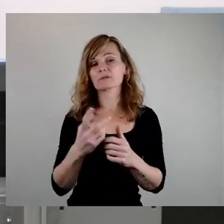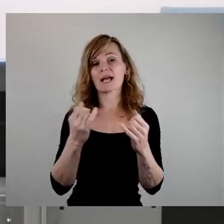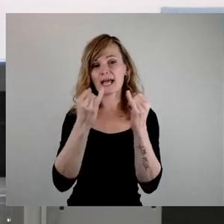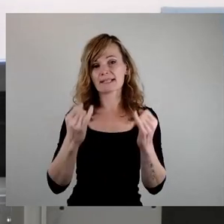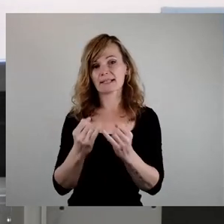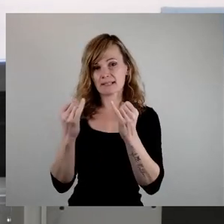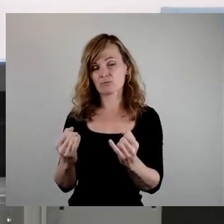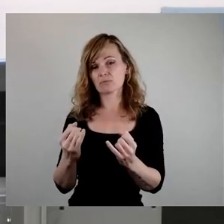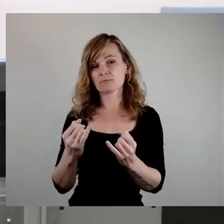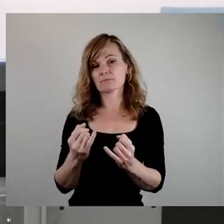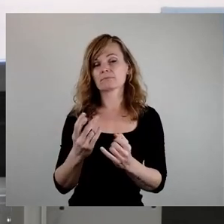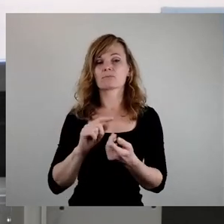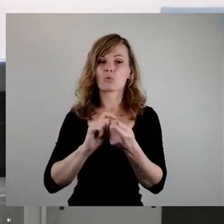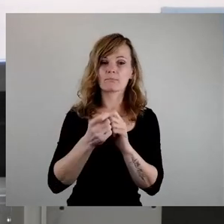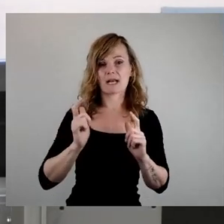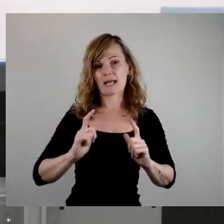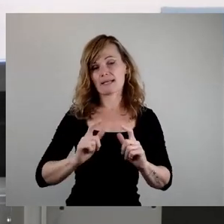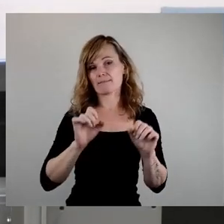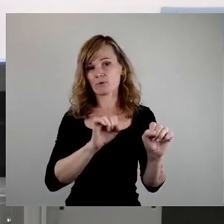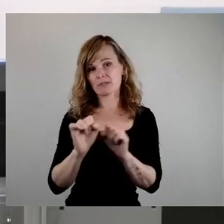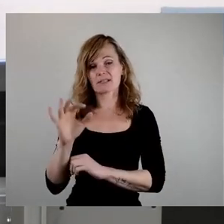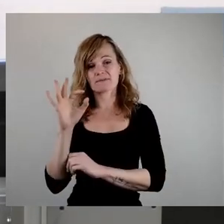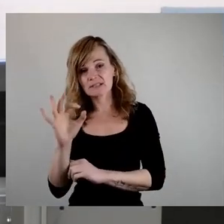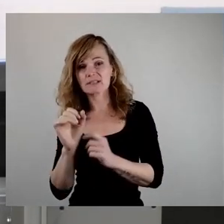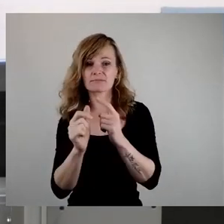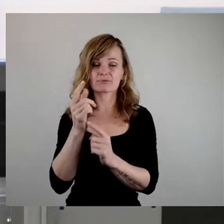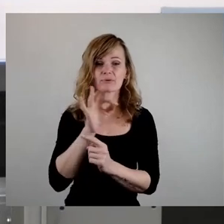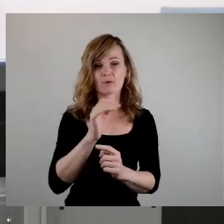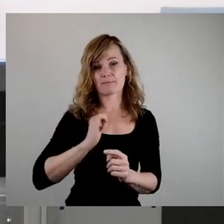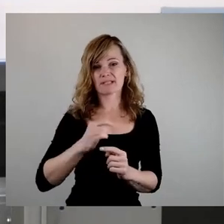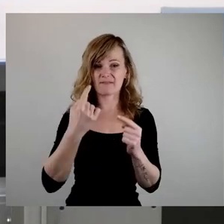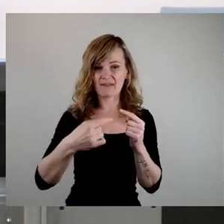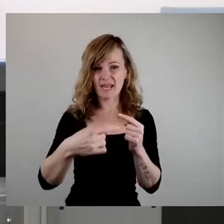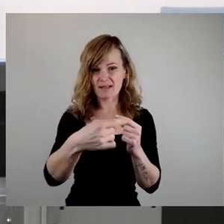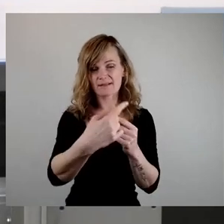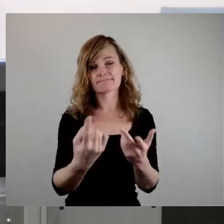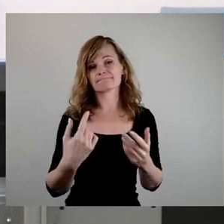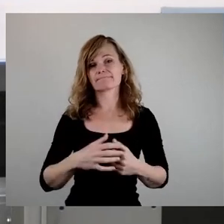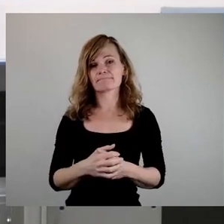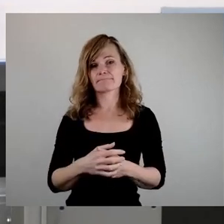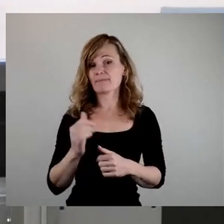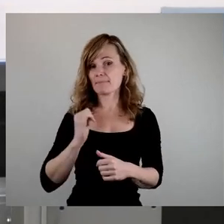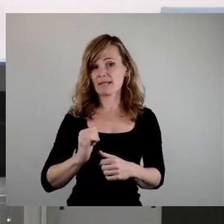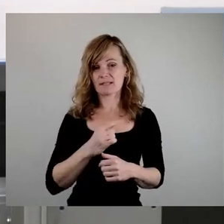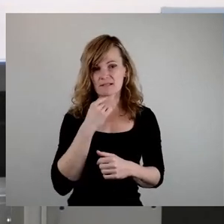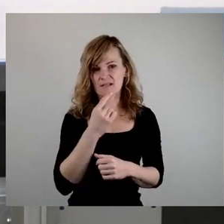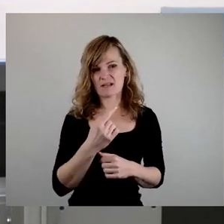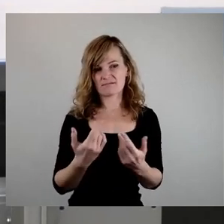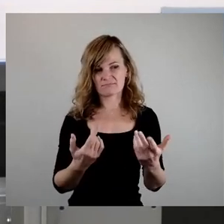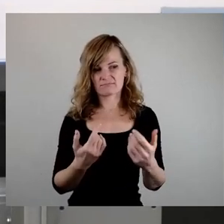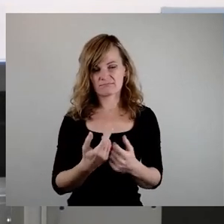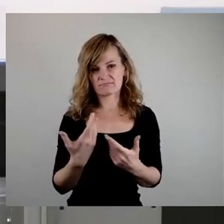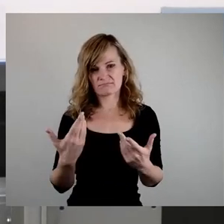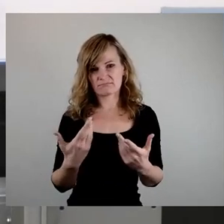halt Umkleidemöglichkeiten, Sanitäreinrichtungen dann nochmal fehlen dann, dass dann einfach auch Mädchen dort, sag ich mal, auch gesichert dann